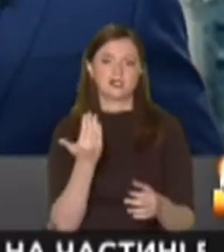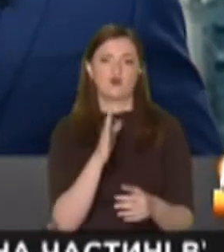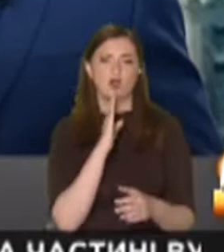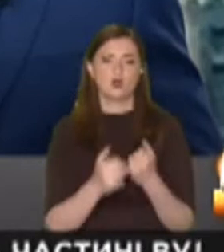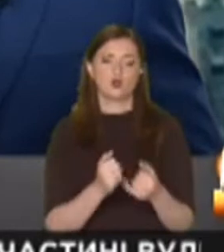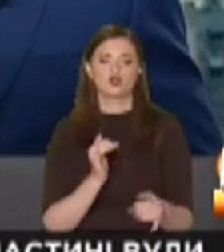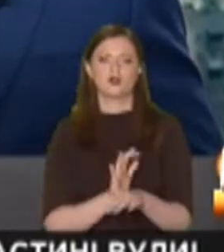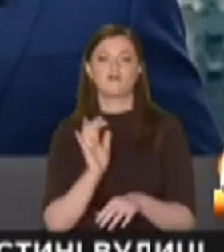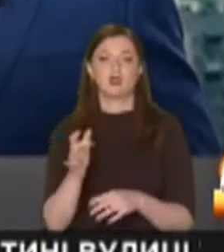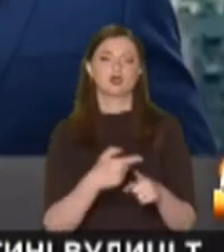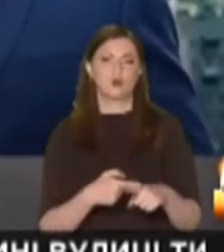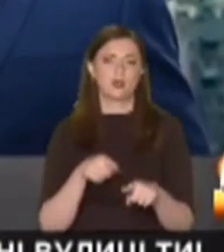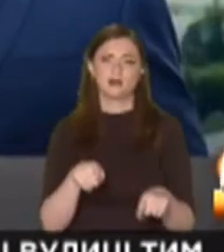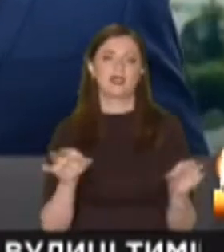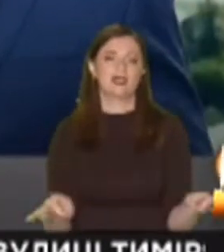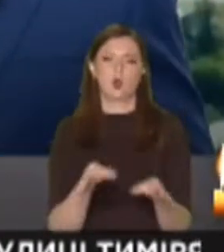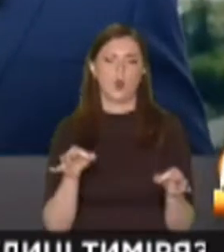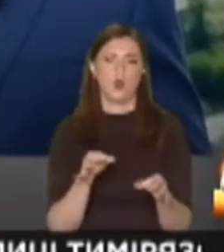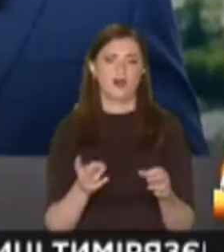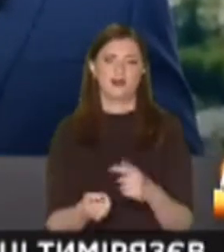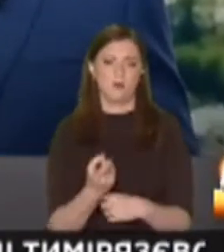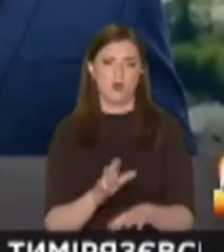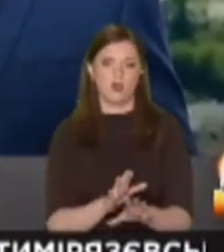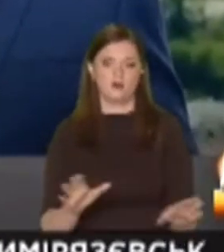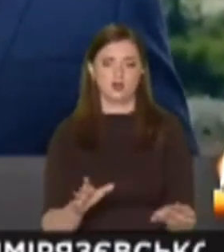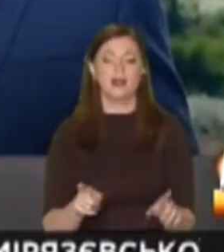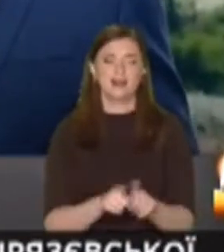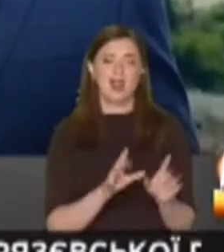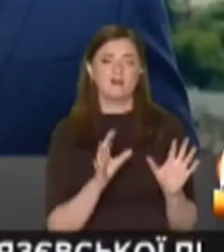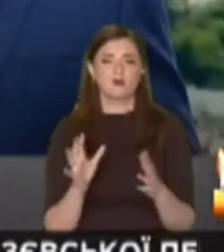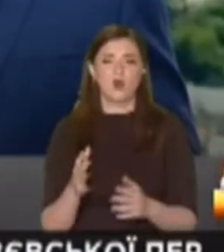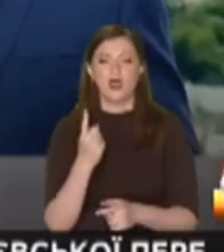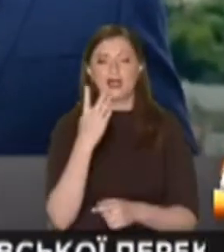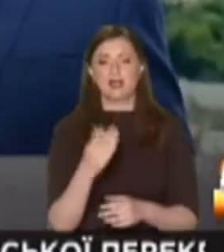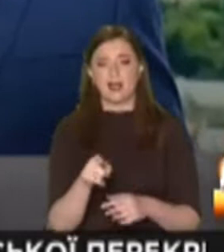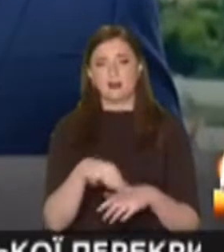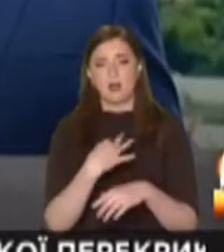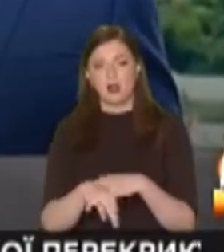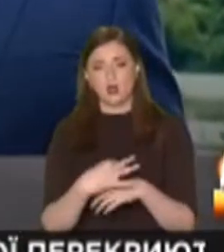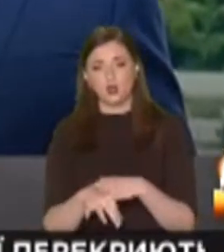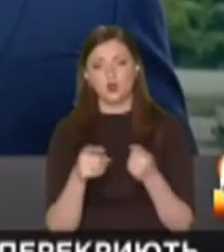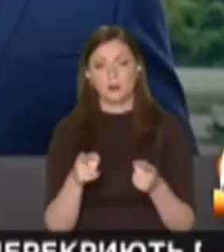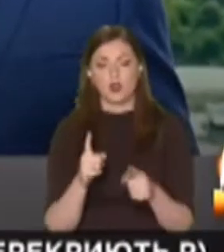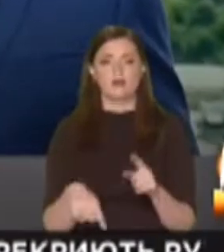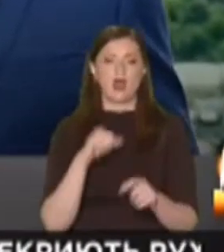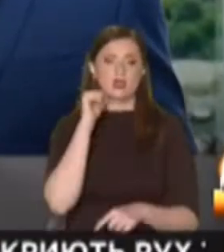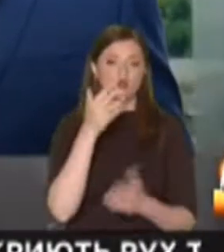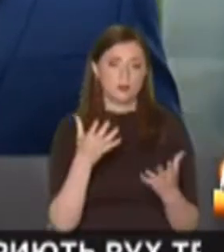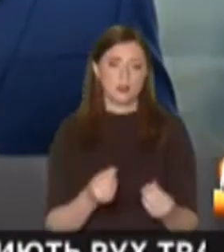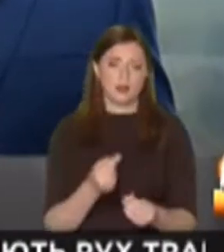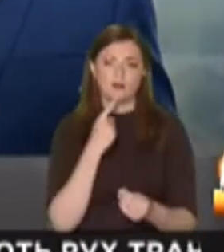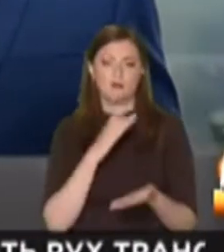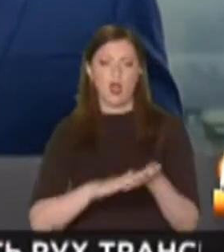там вийшлемо вас з Білорусі, і ти тут ніколи не появишся. Приблизно, як так це відбувається? Тобто день тебе катують і погрожують, а наступного день